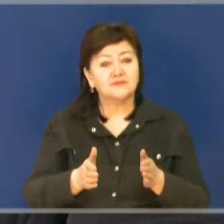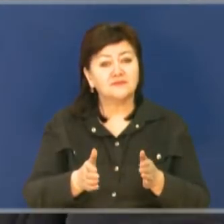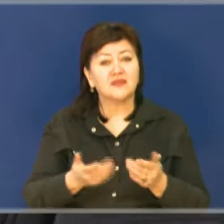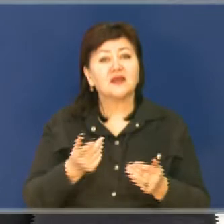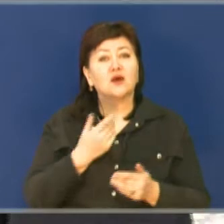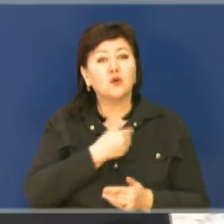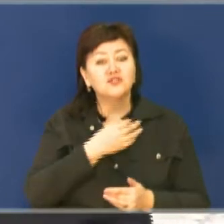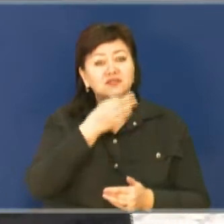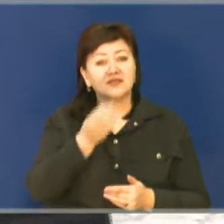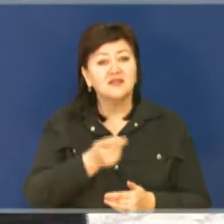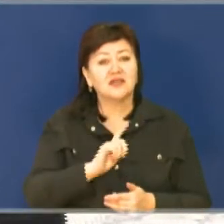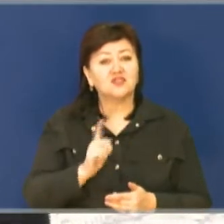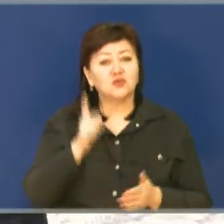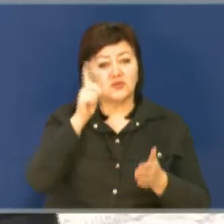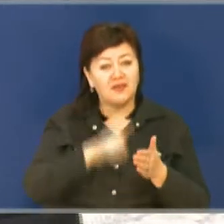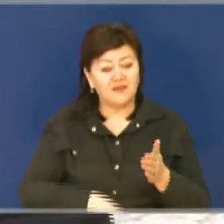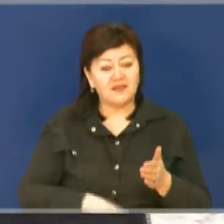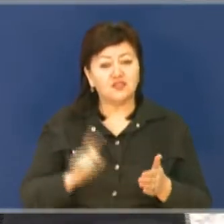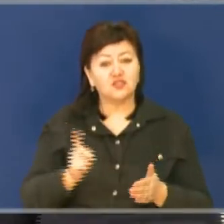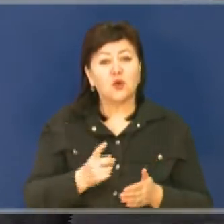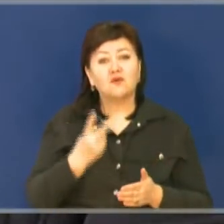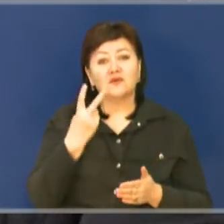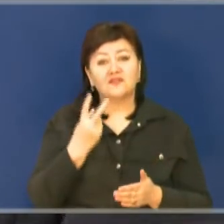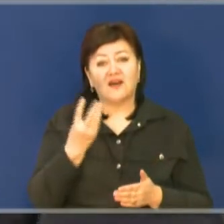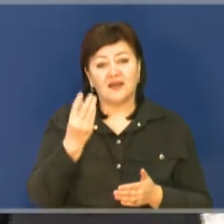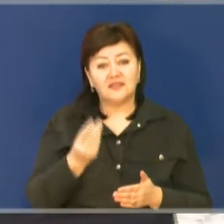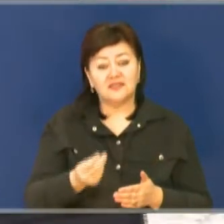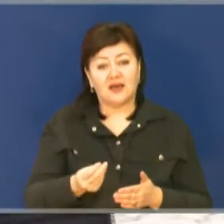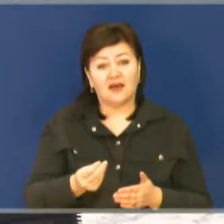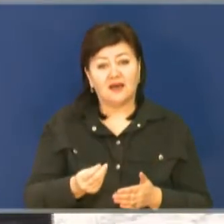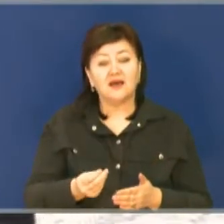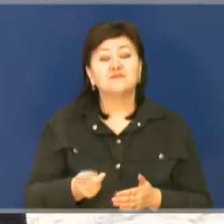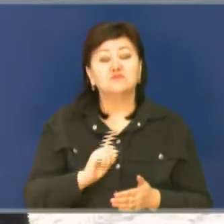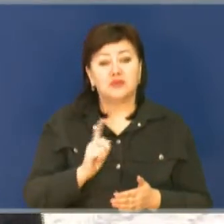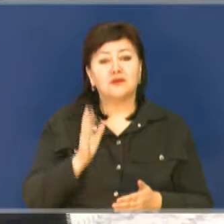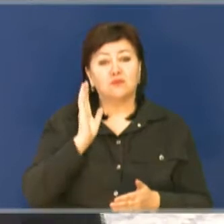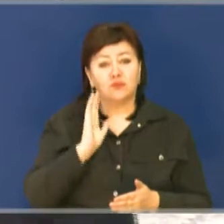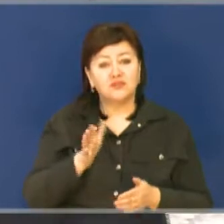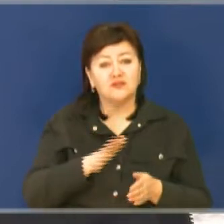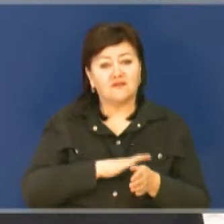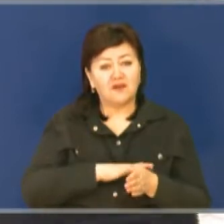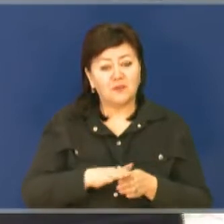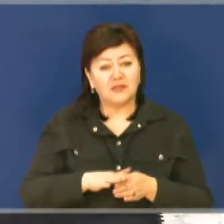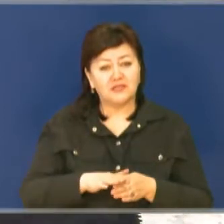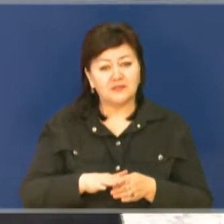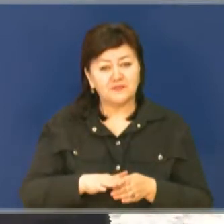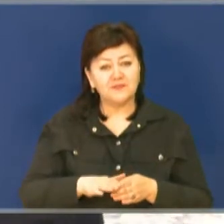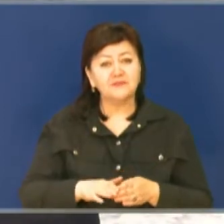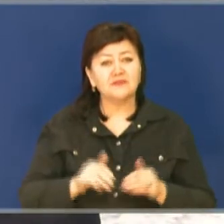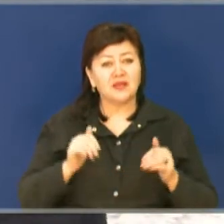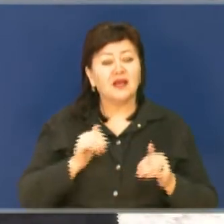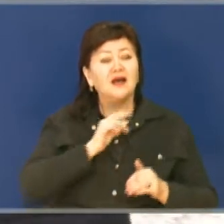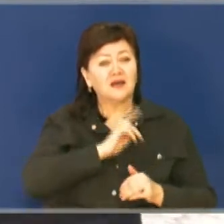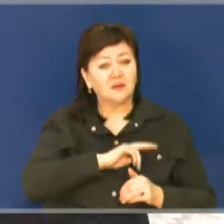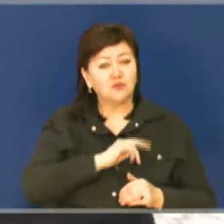этих двух дней мы приведем в город в соответствие все это, все улицы будут очищаться. На